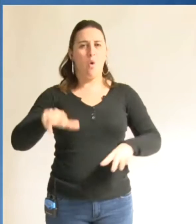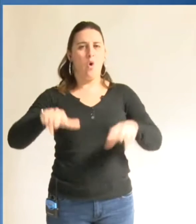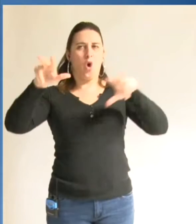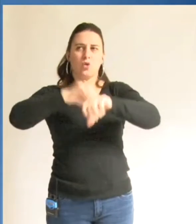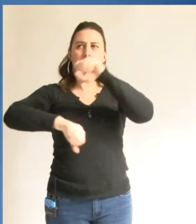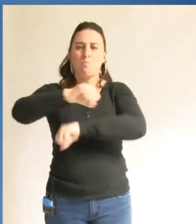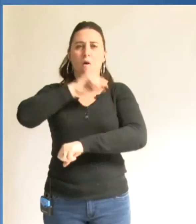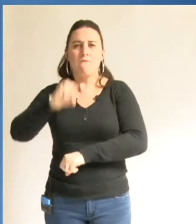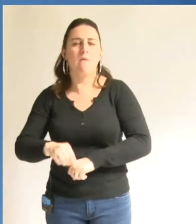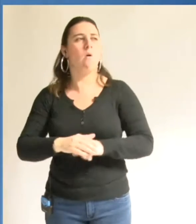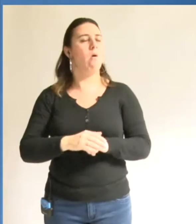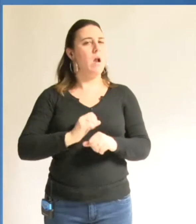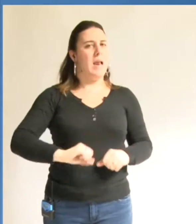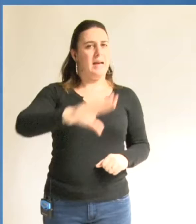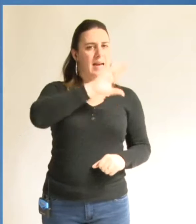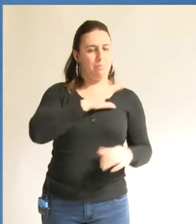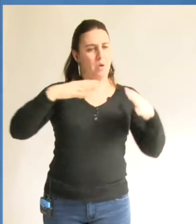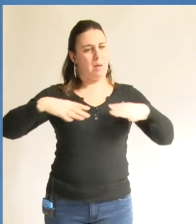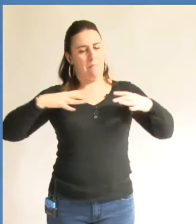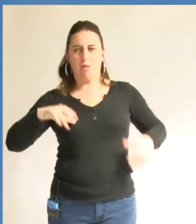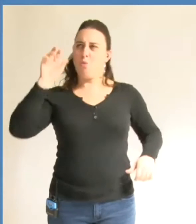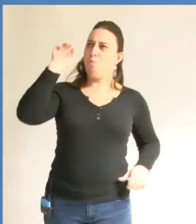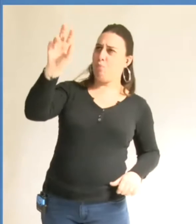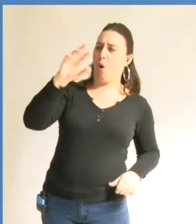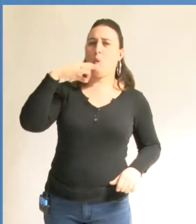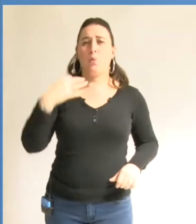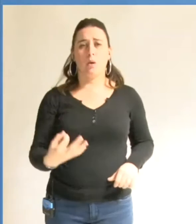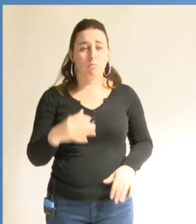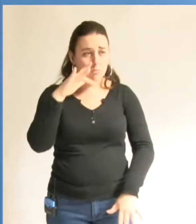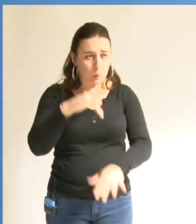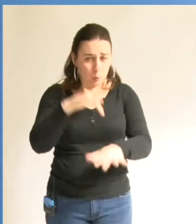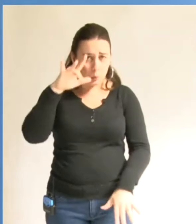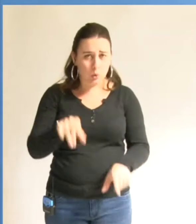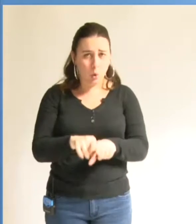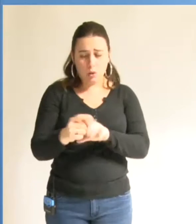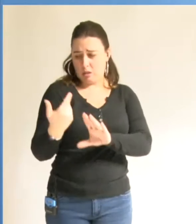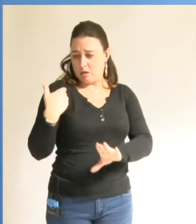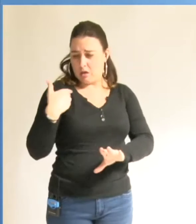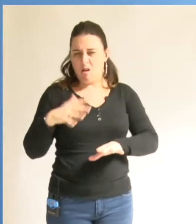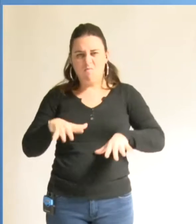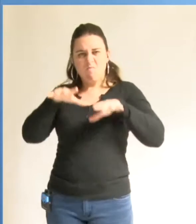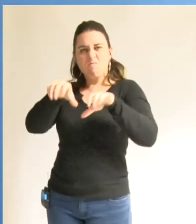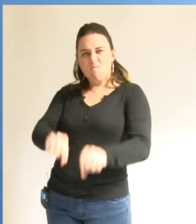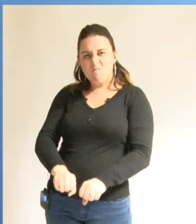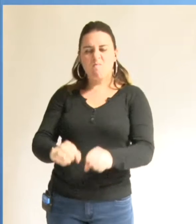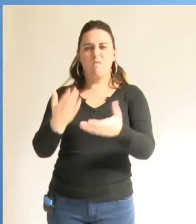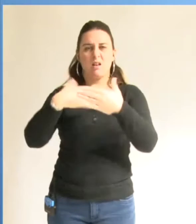que la responsabilité appartient aux autres. On a vu même, quand il y a eu l'occupation du